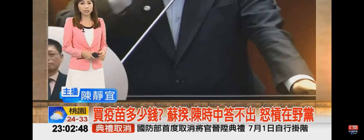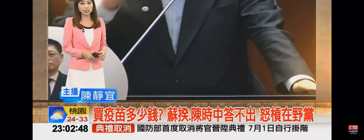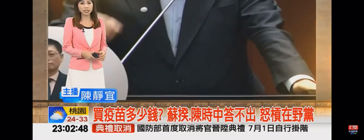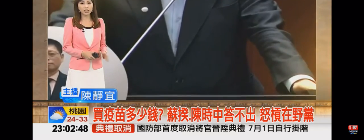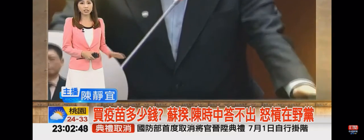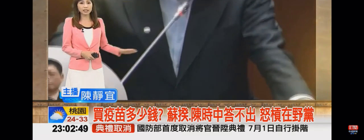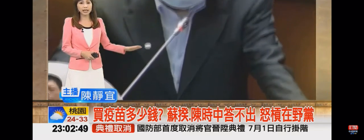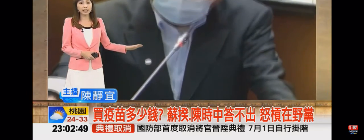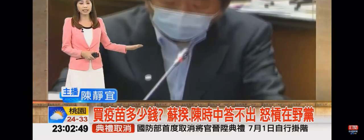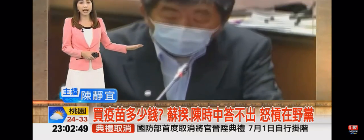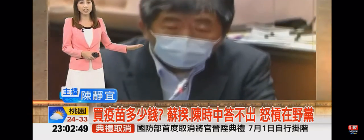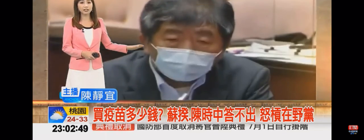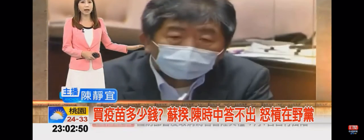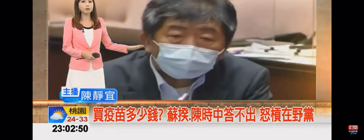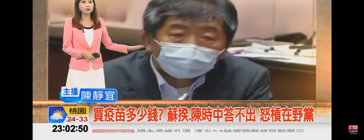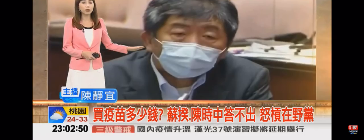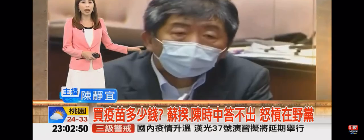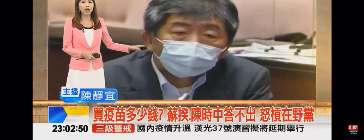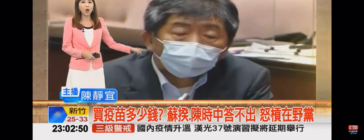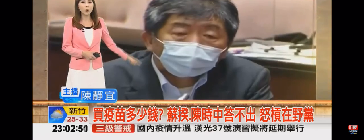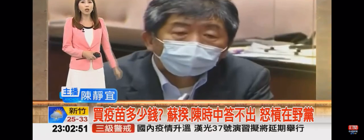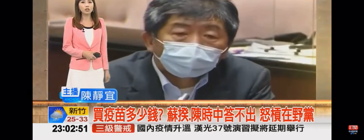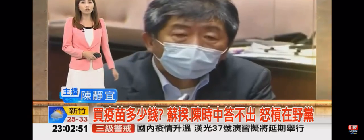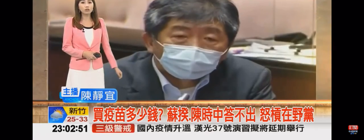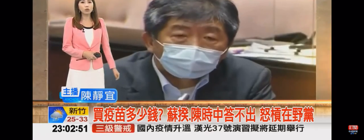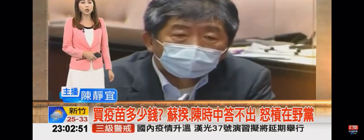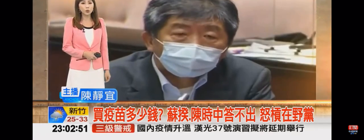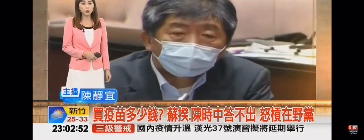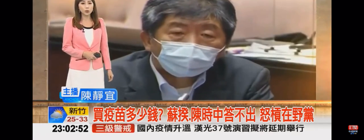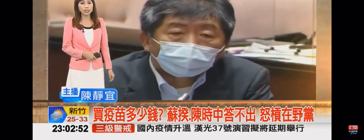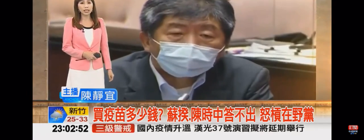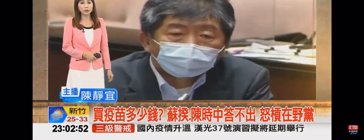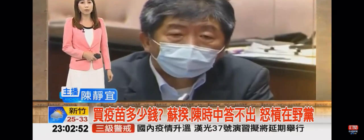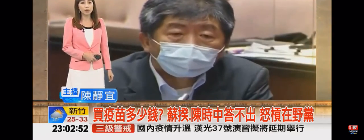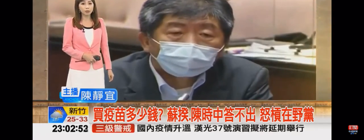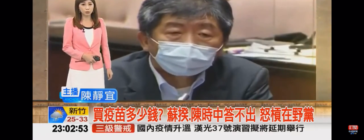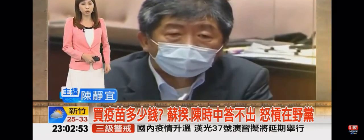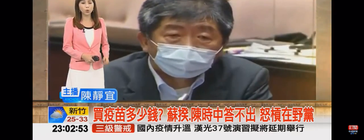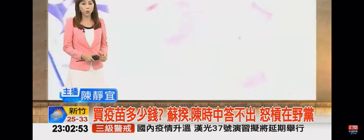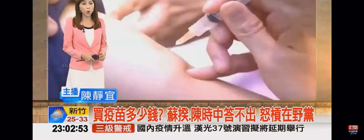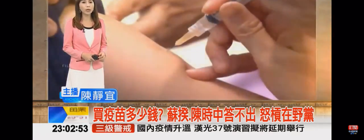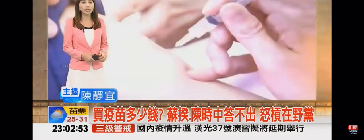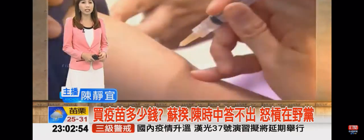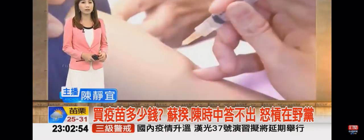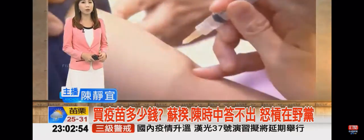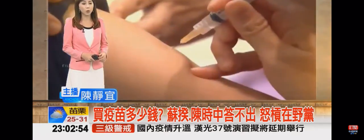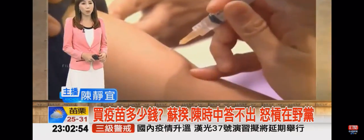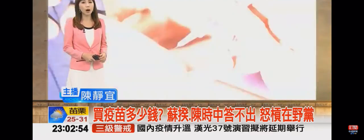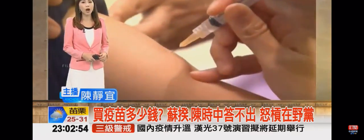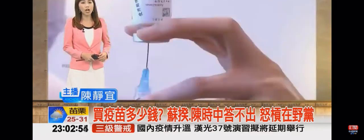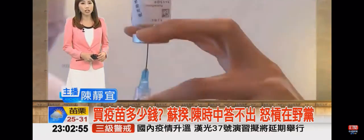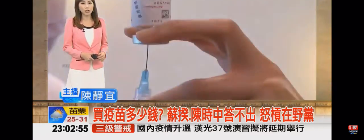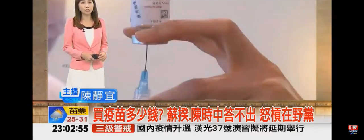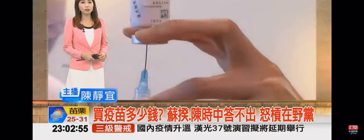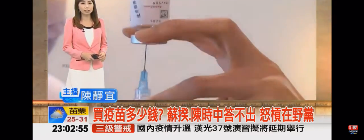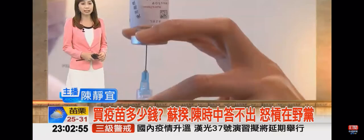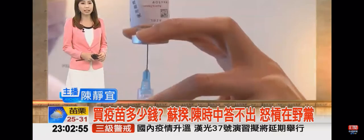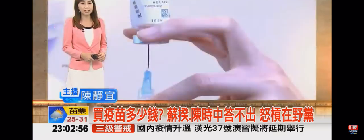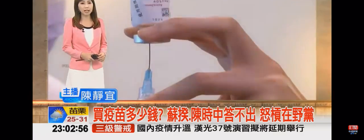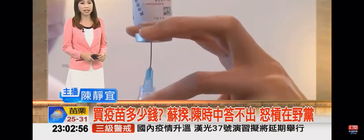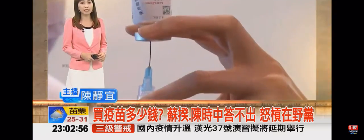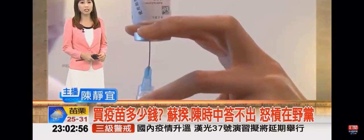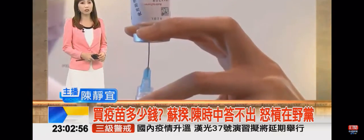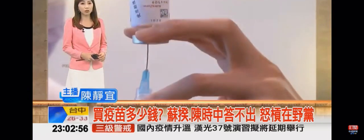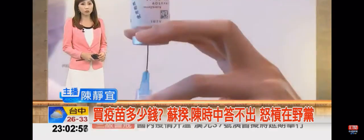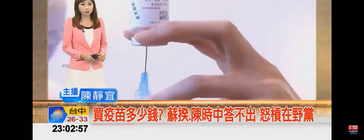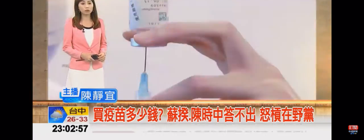陈时中今天是待在台上答不出来，为了纾困预算在立院被询，国会的气氛火爆。陈时中今